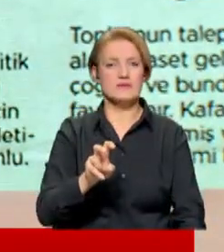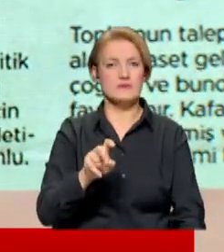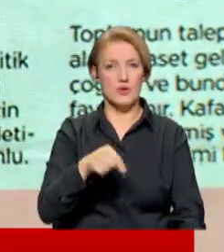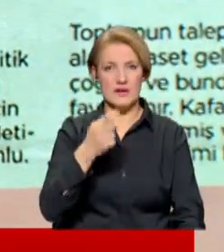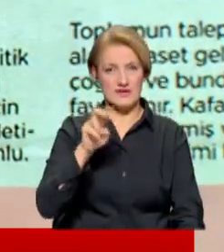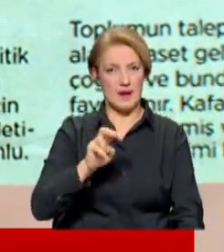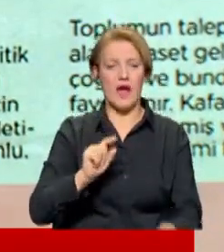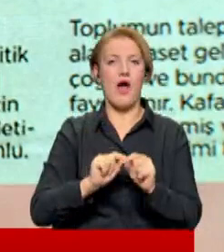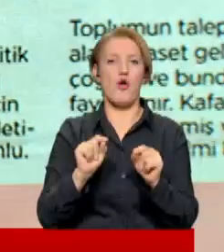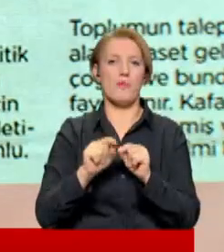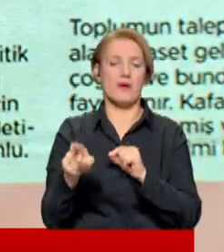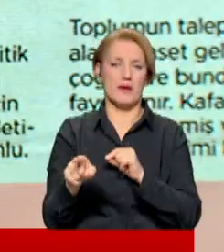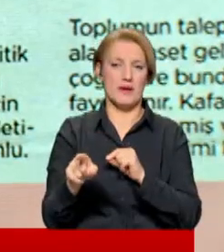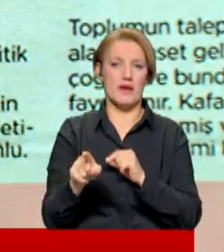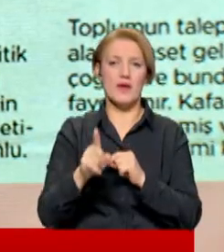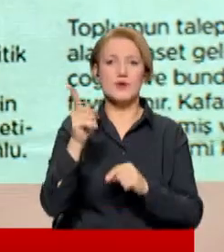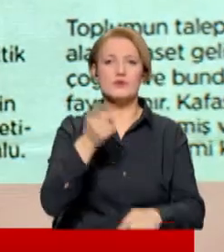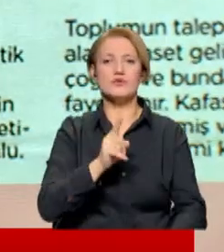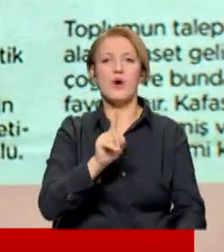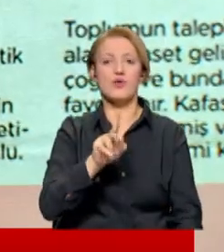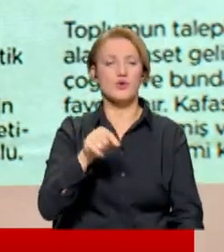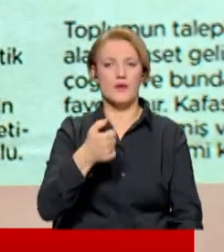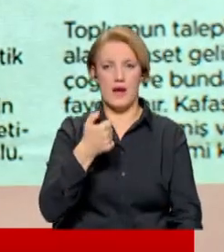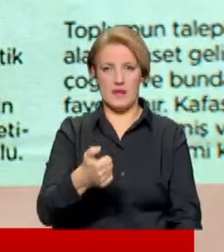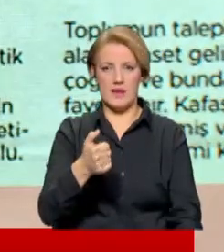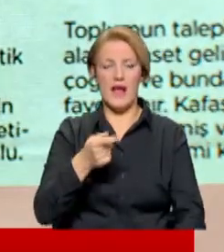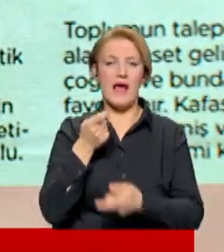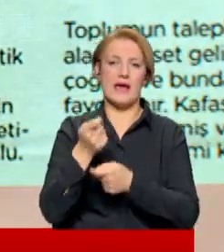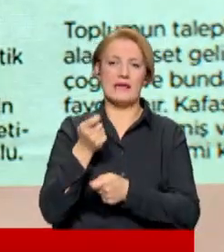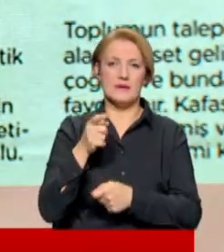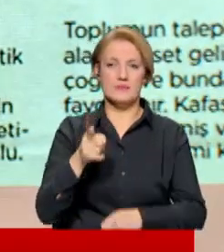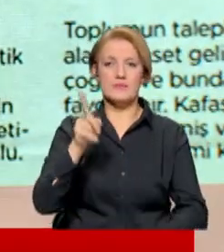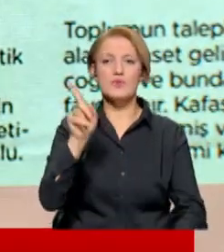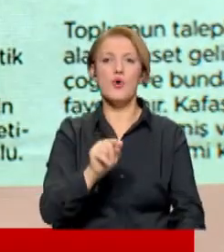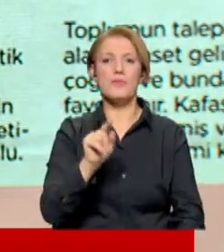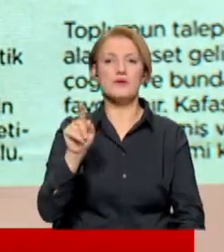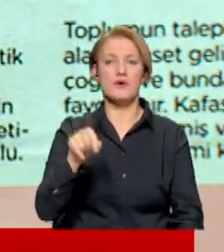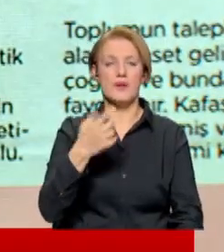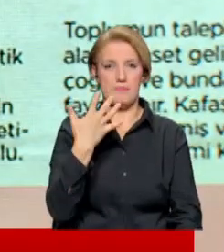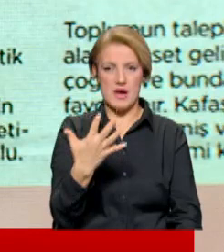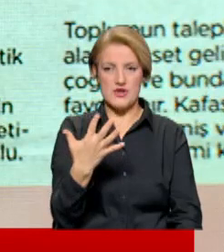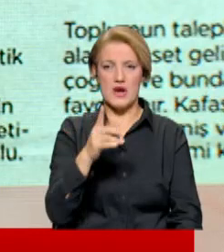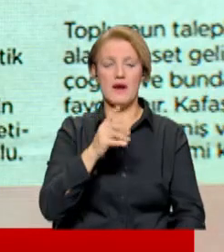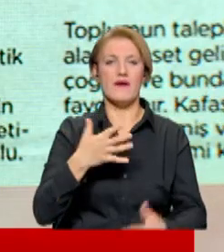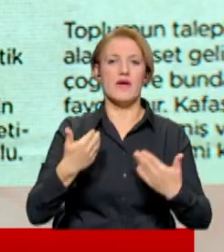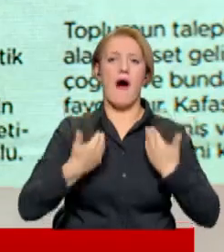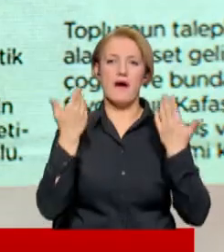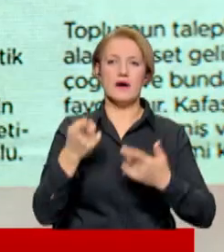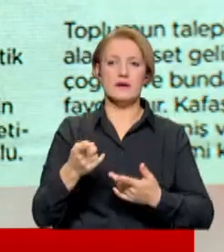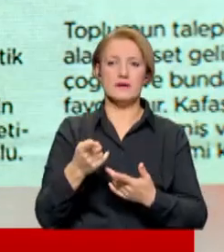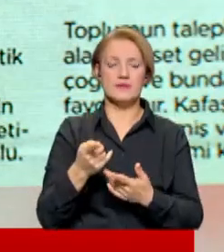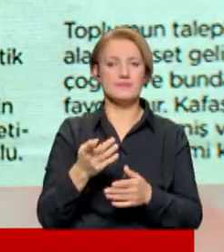ekonomi yüzde 13.6 ile eğitim yüzde 11.5 ile yargı